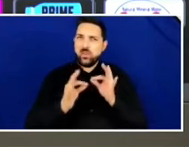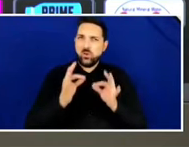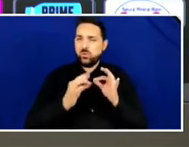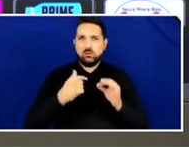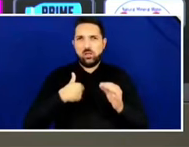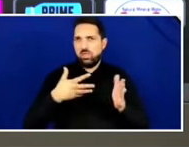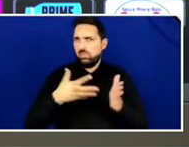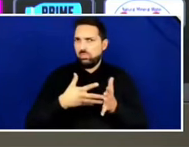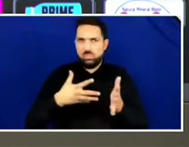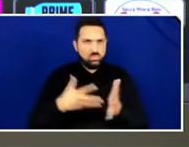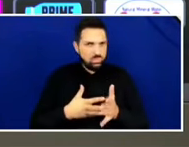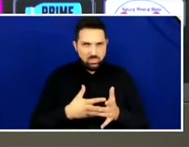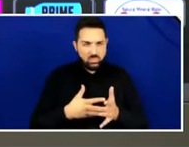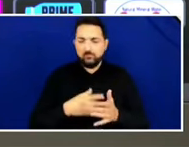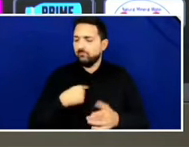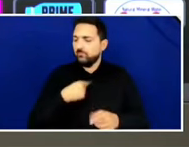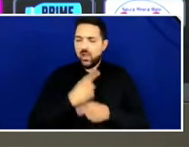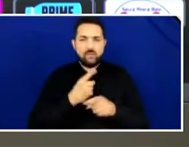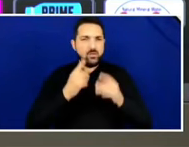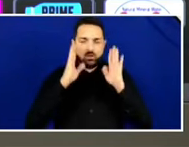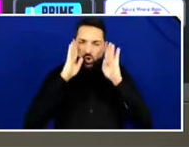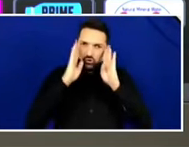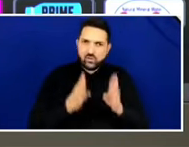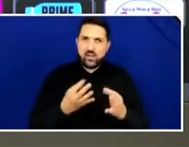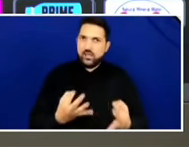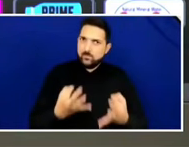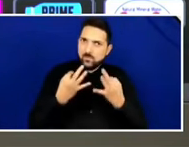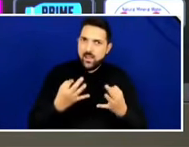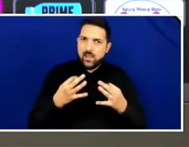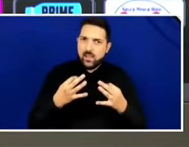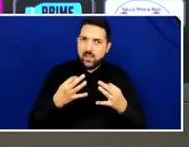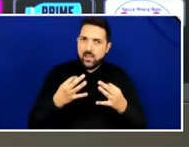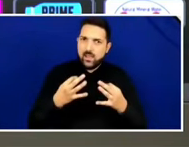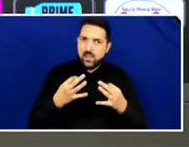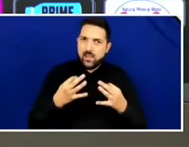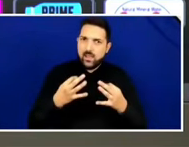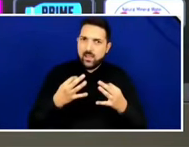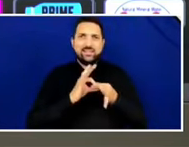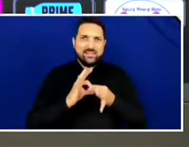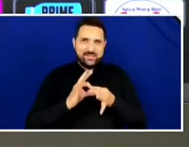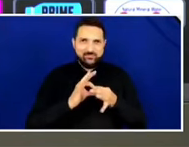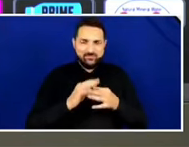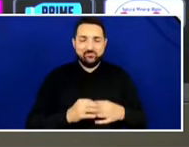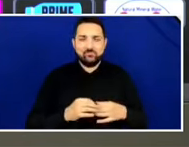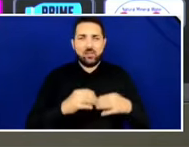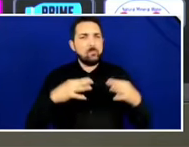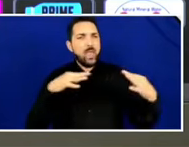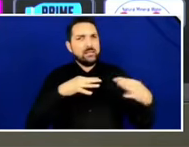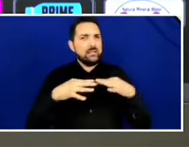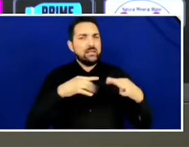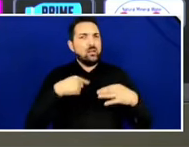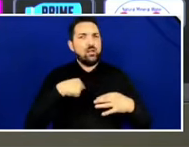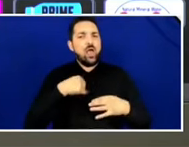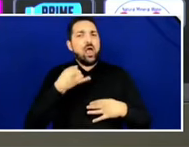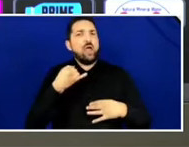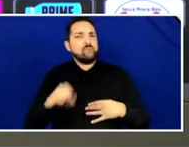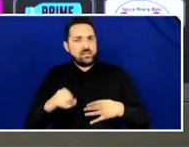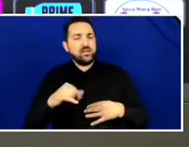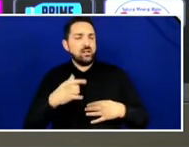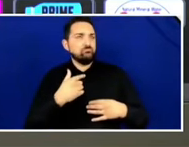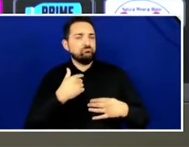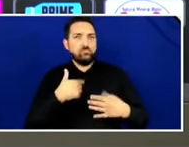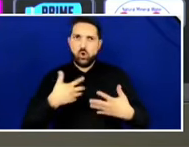partita unirsi e abbiamo finito molto bene la partita eh